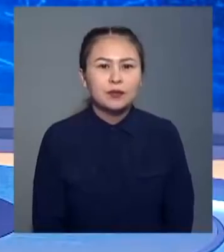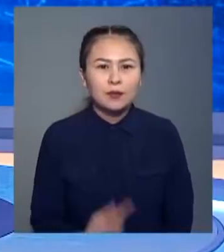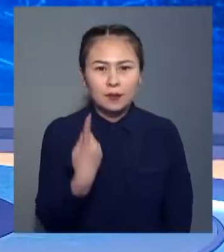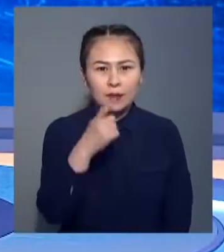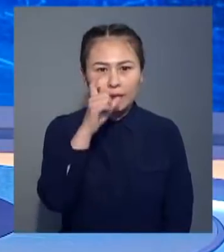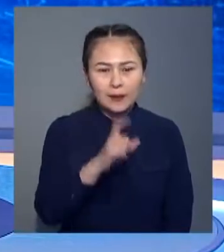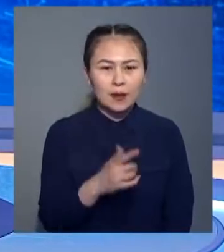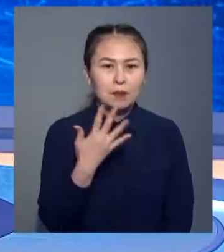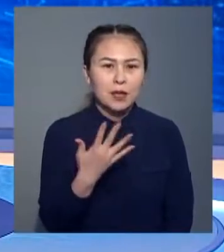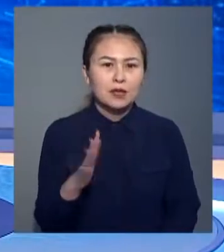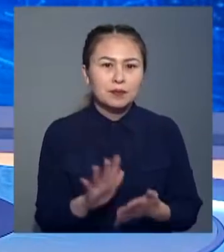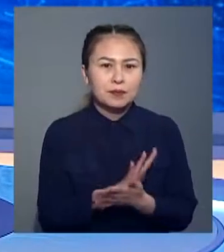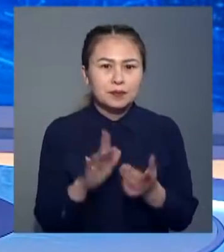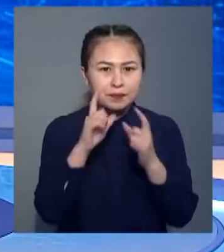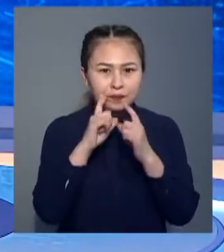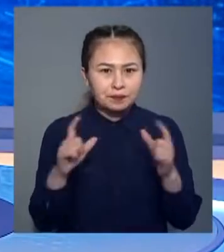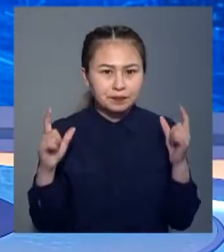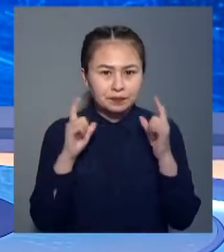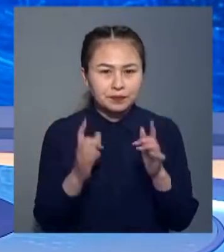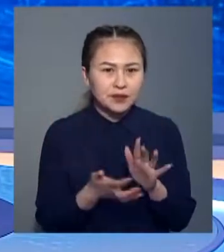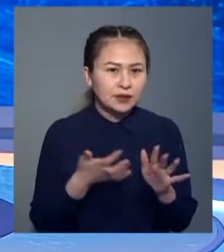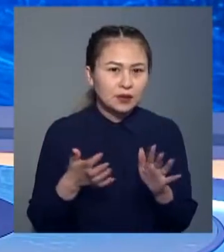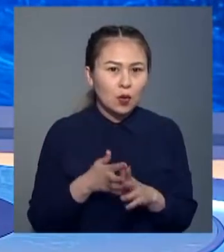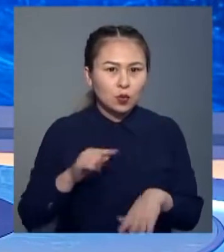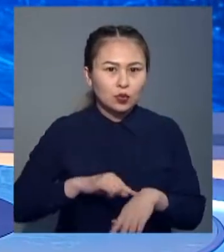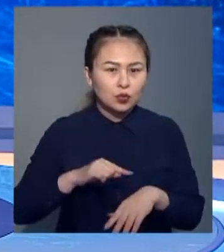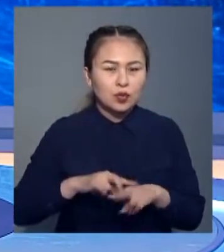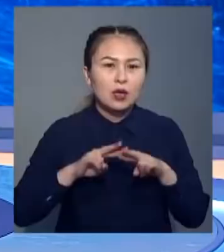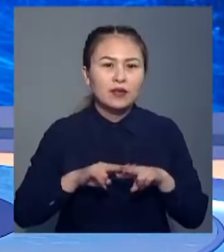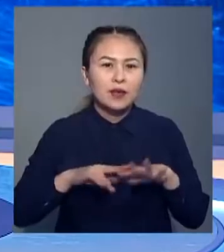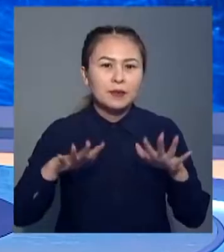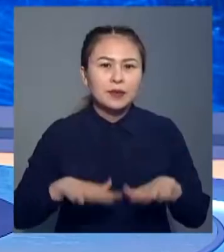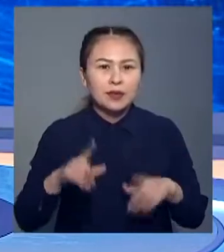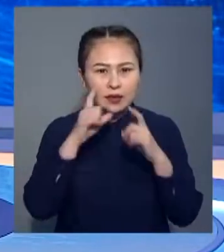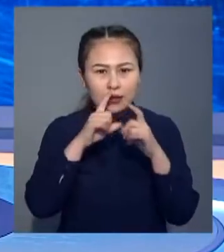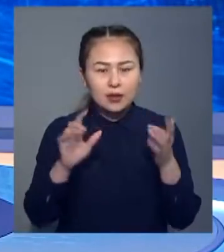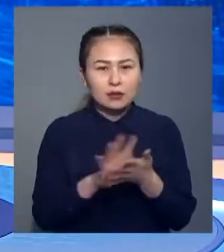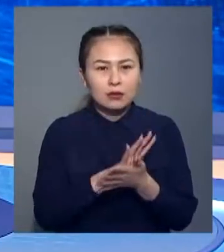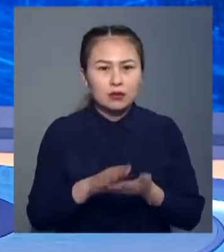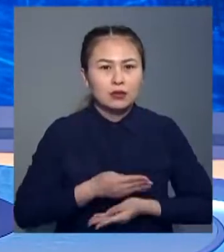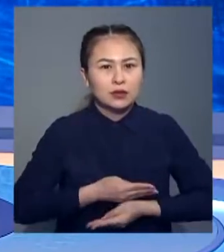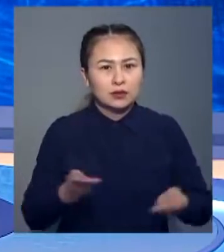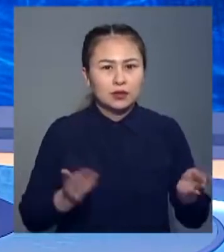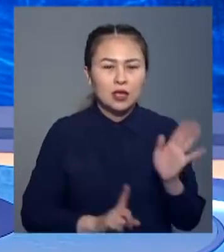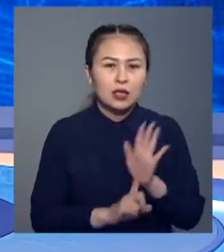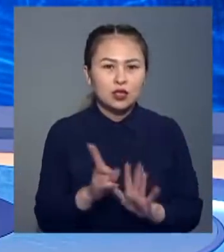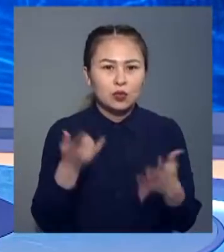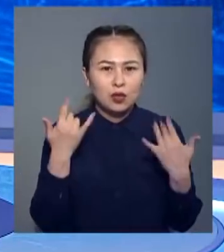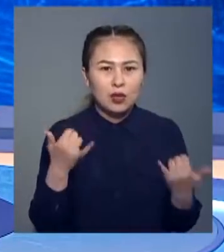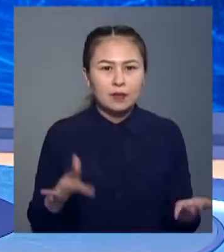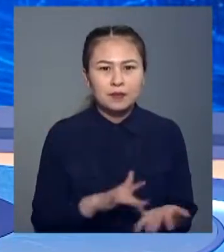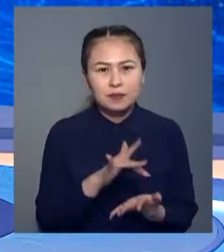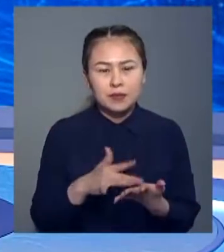Бір адамға 5 тегін бетперде. Маска тапшылығы сезілген тұста елорда әкімшілігі бетперделерді тегін таратуға кірісті.